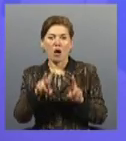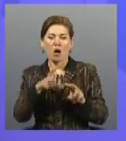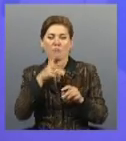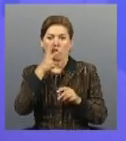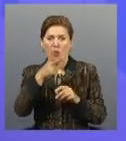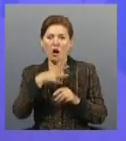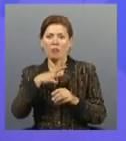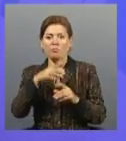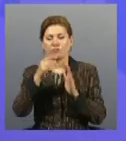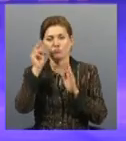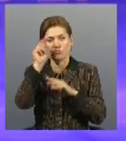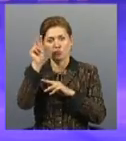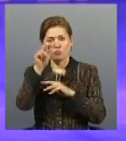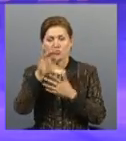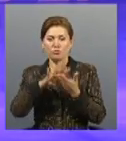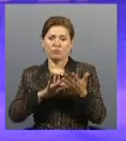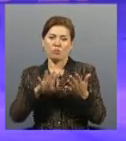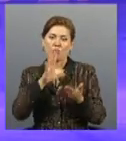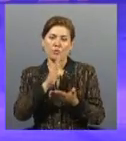көрген білгенін үйретуден жалығар емес.